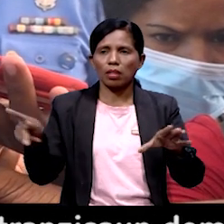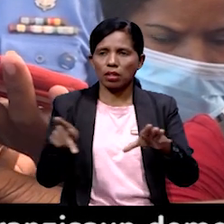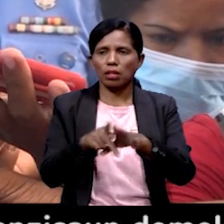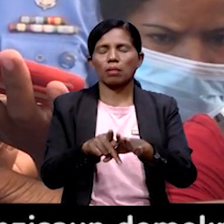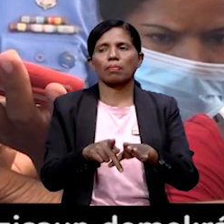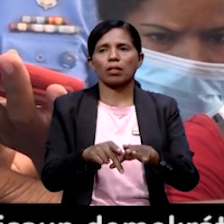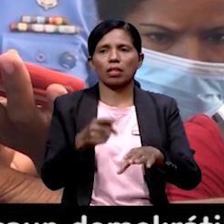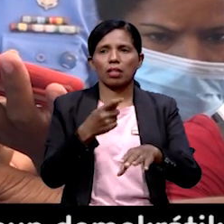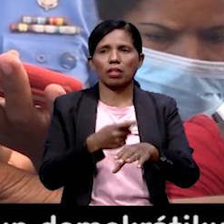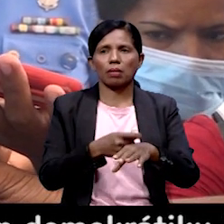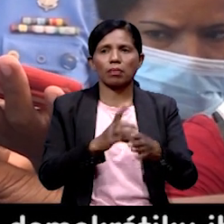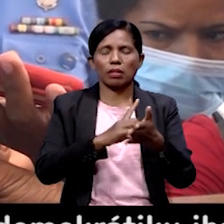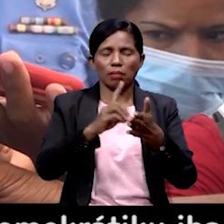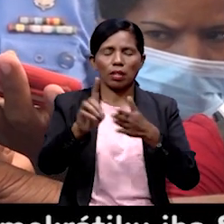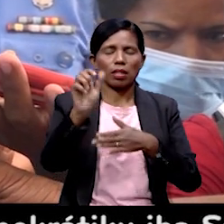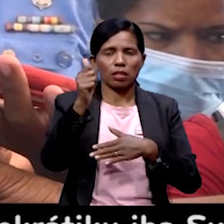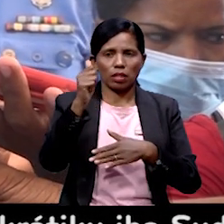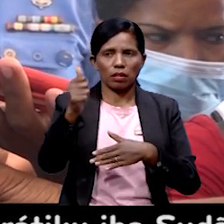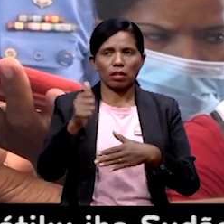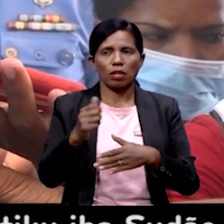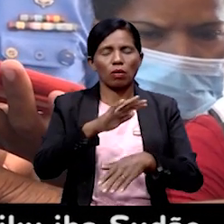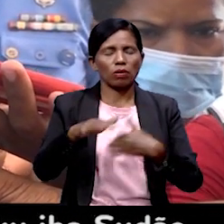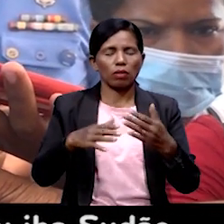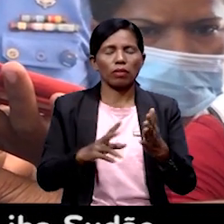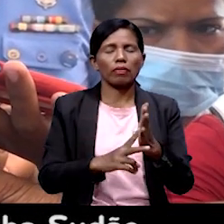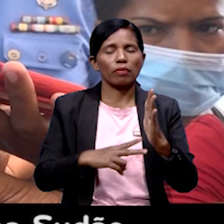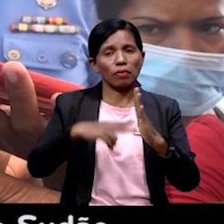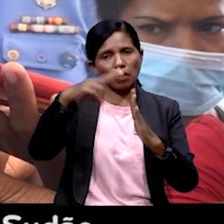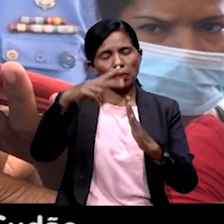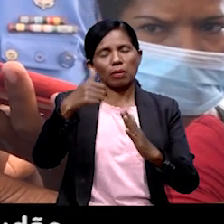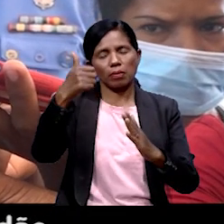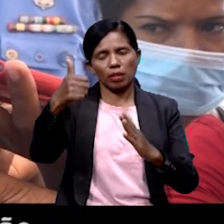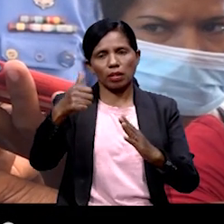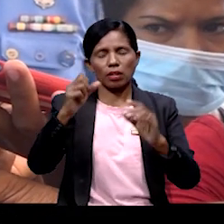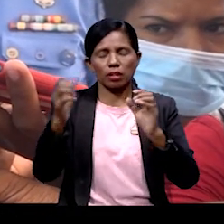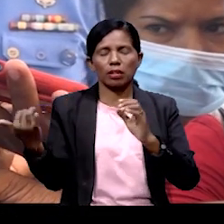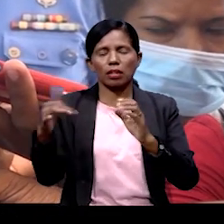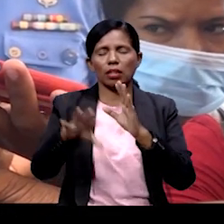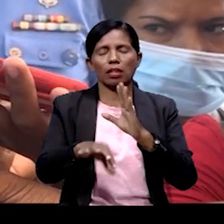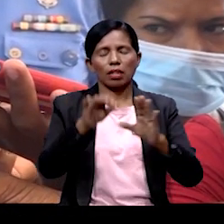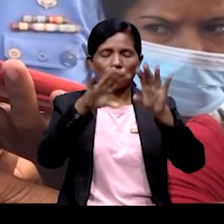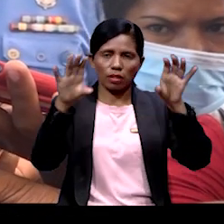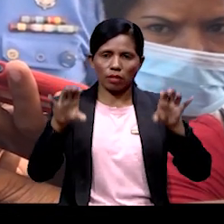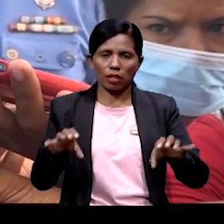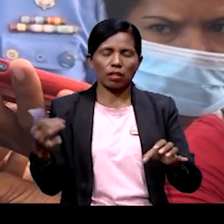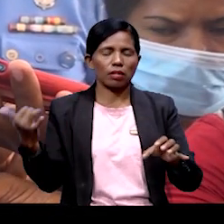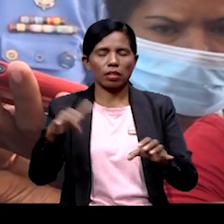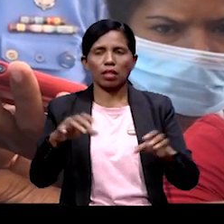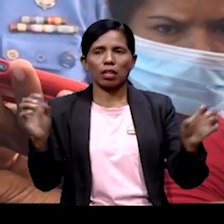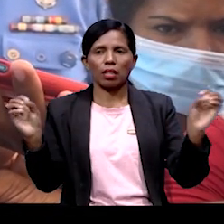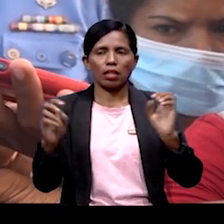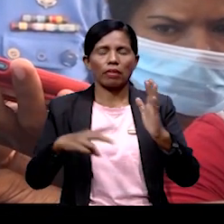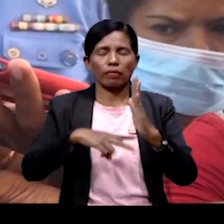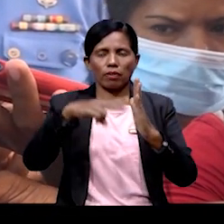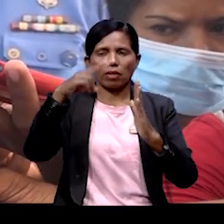ya, semana sanulunya. Kalau tuh tuh nabe kondo pasah valor dia, kalau aku siap sehatan. Nabe kondo nabe makan tuh lah konsegi atin si valor